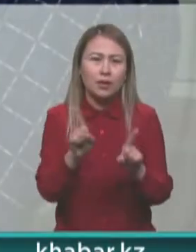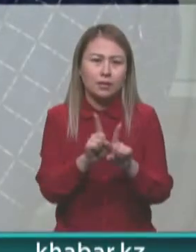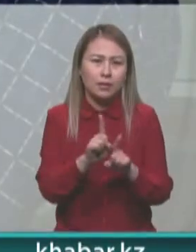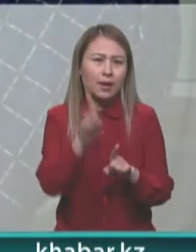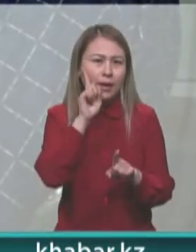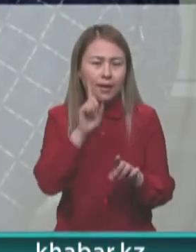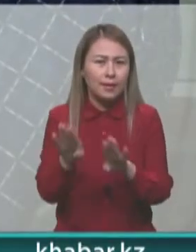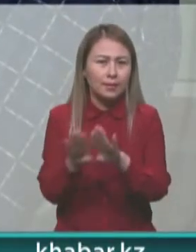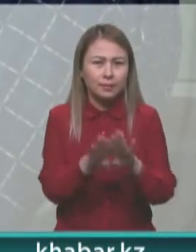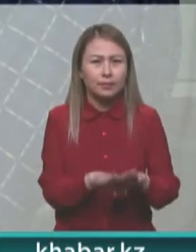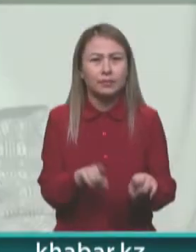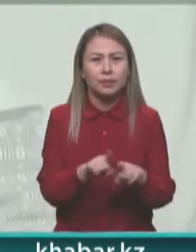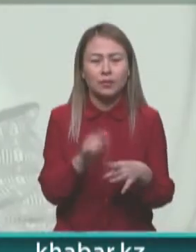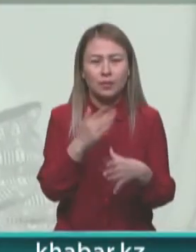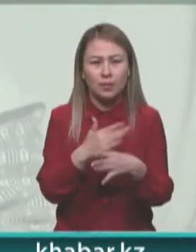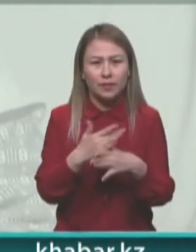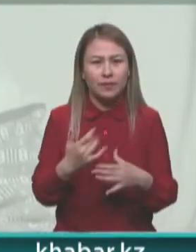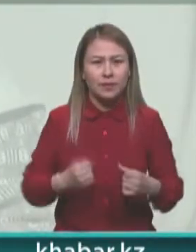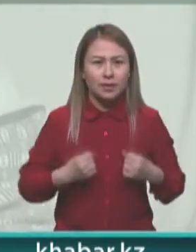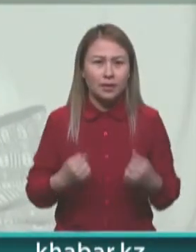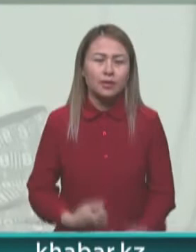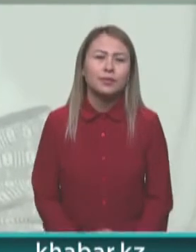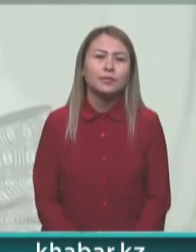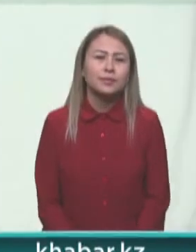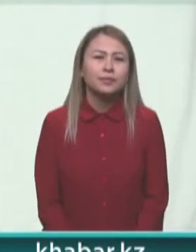қайырымды істердің басында болуды мақсат етуде.